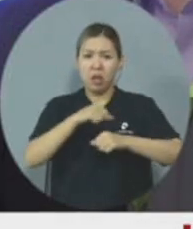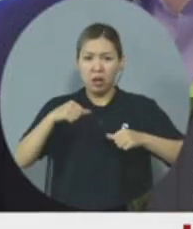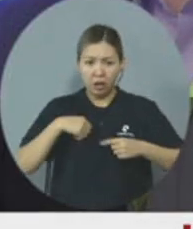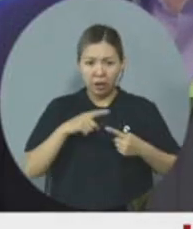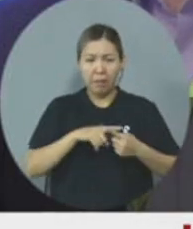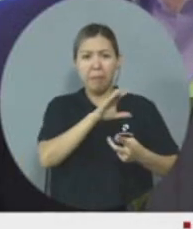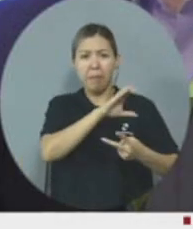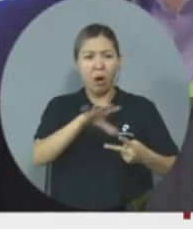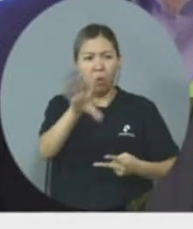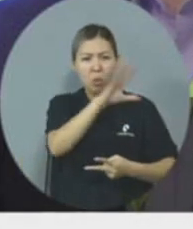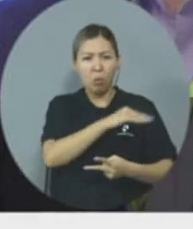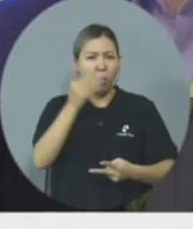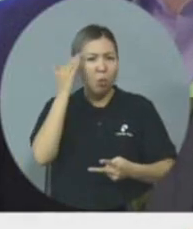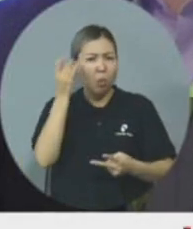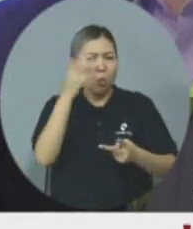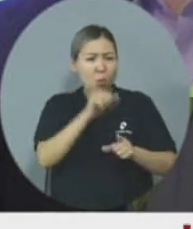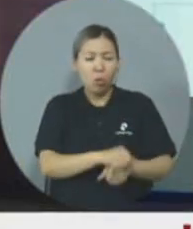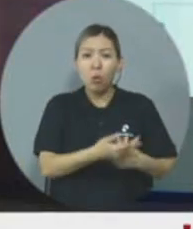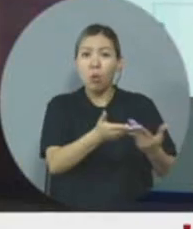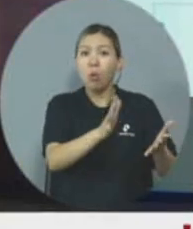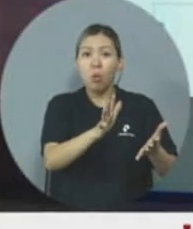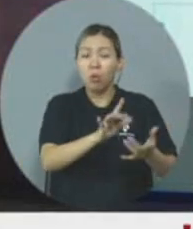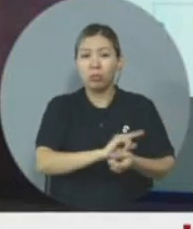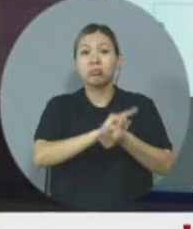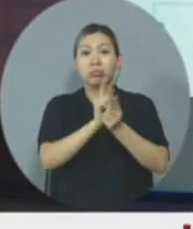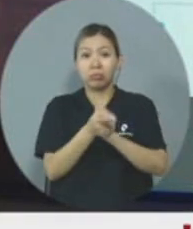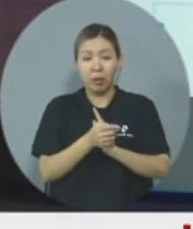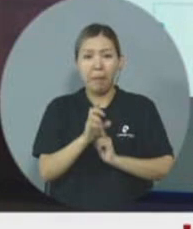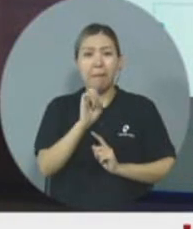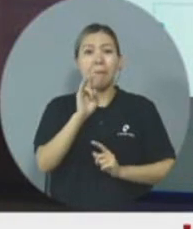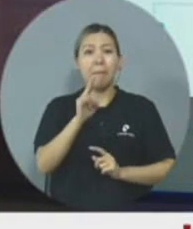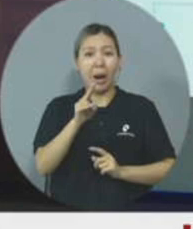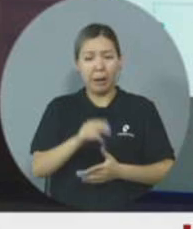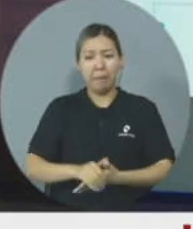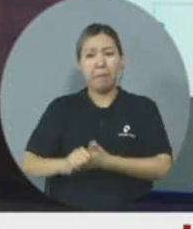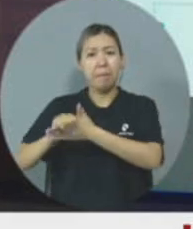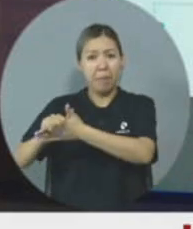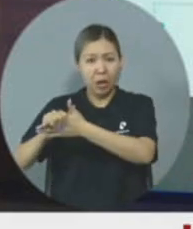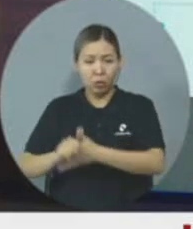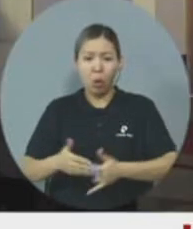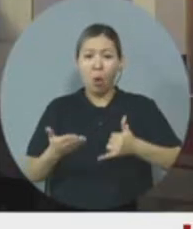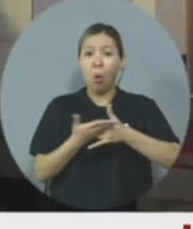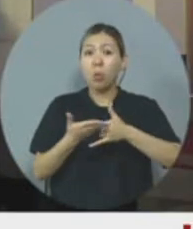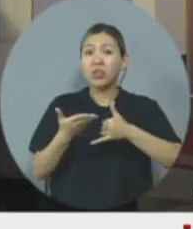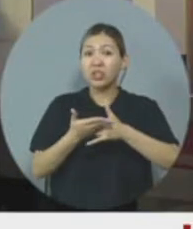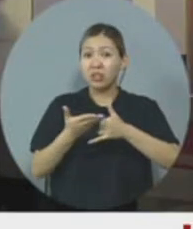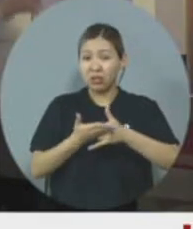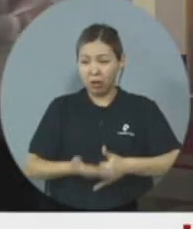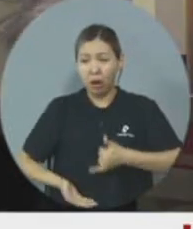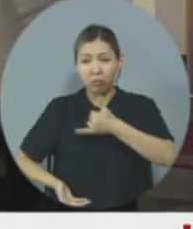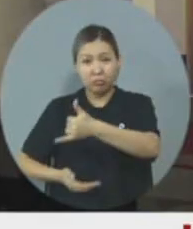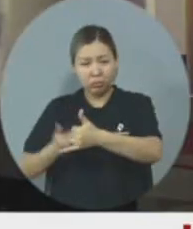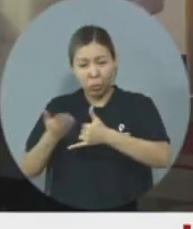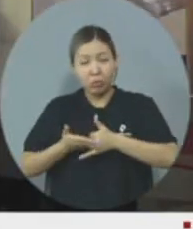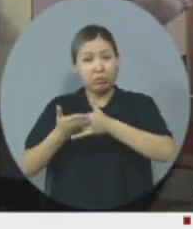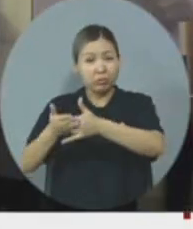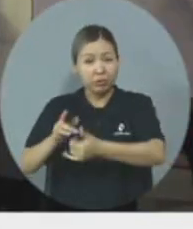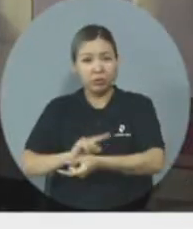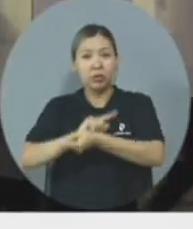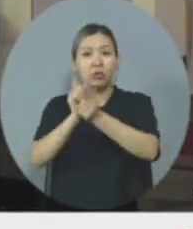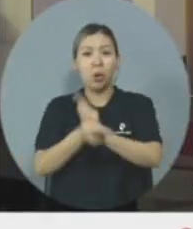ирлээ. За ингэхдээ банкны баталгаа барьцаа урьдчилгаа төлбөрийг орлох шинэ их үсрүүдийг хуульд бүрдүүлнэ гэж тайлбарлаж